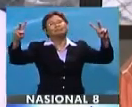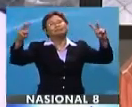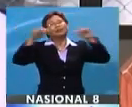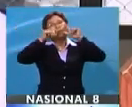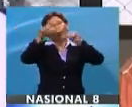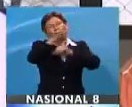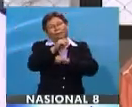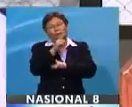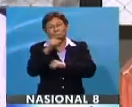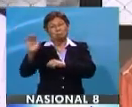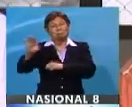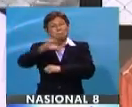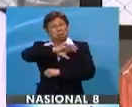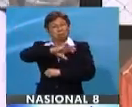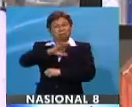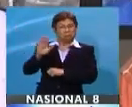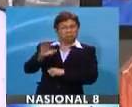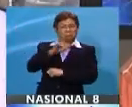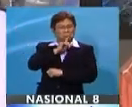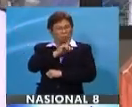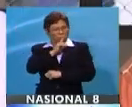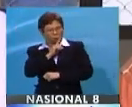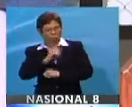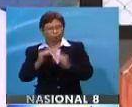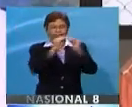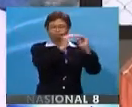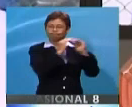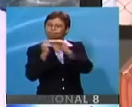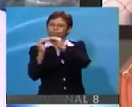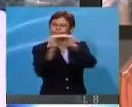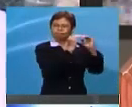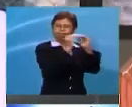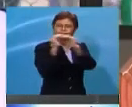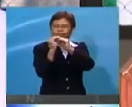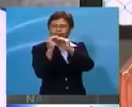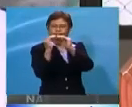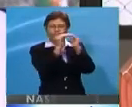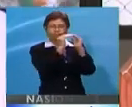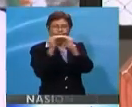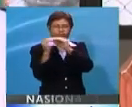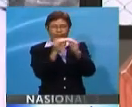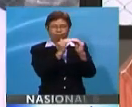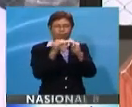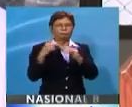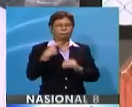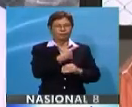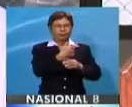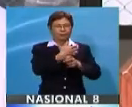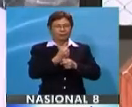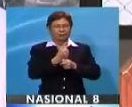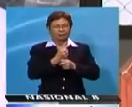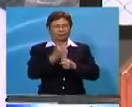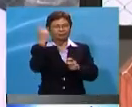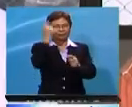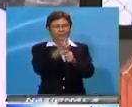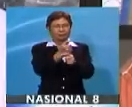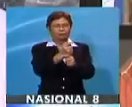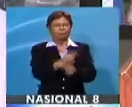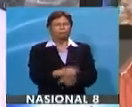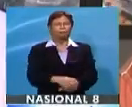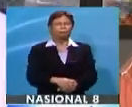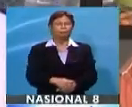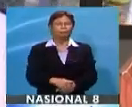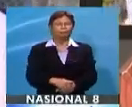untuk memastikan bahawa keadilan tetap dapat kita tentukan